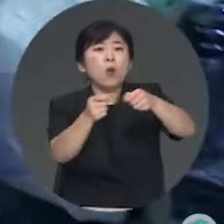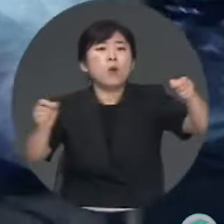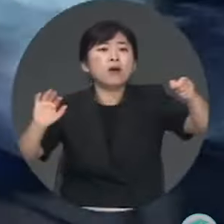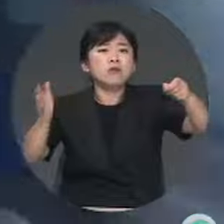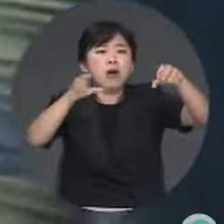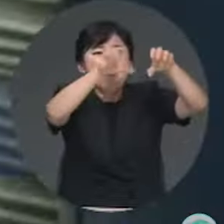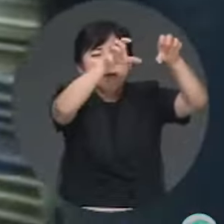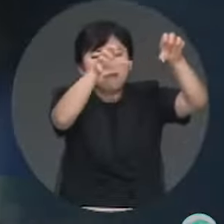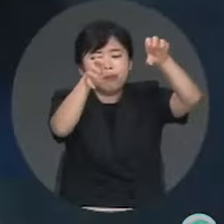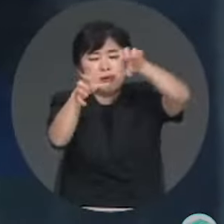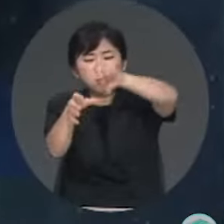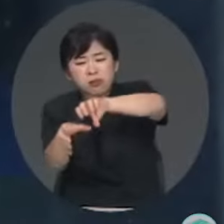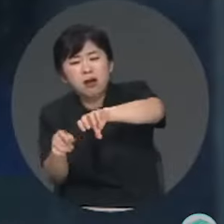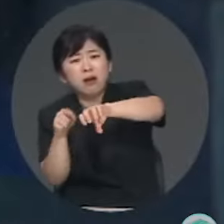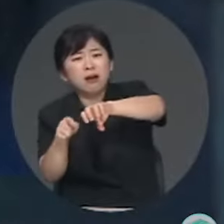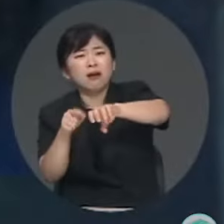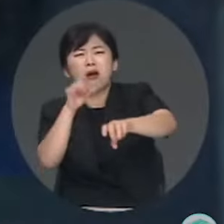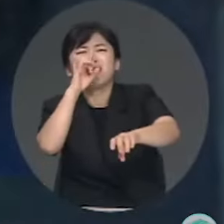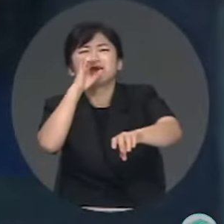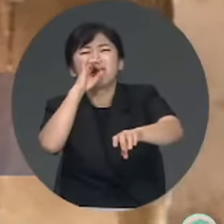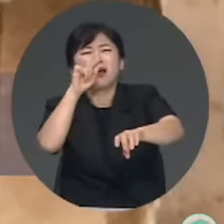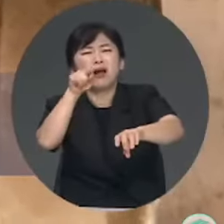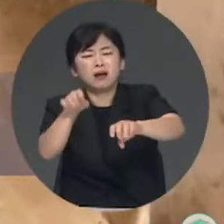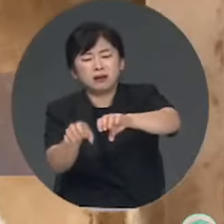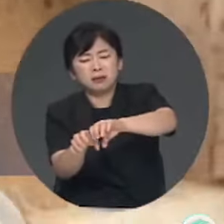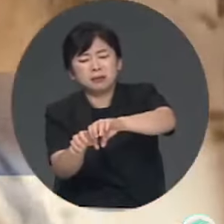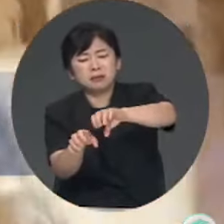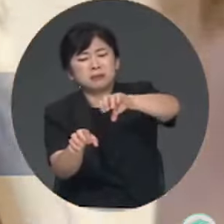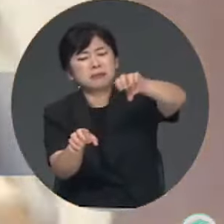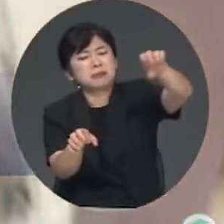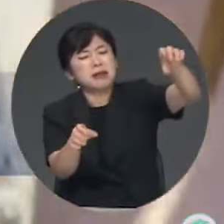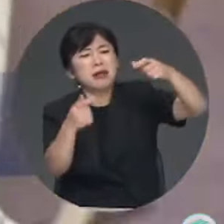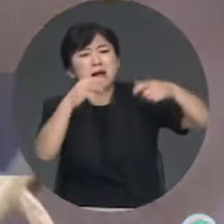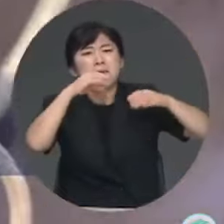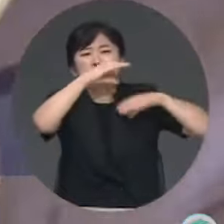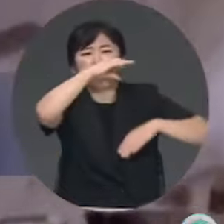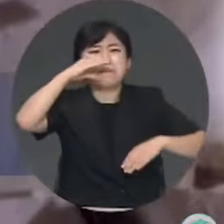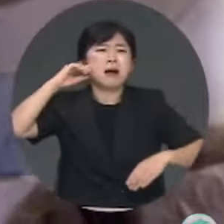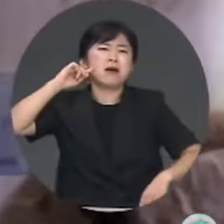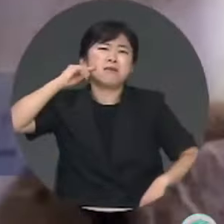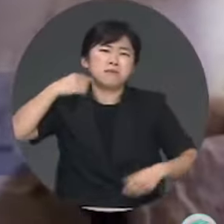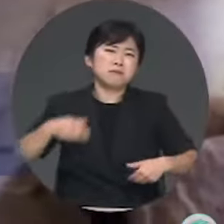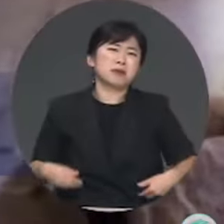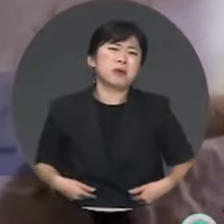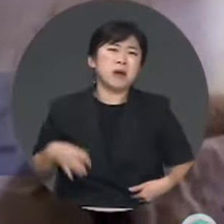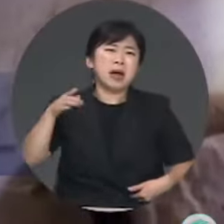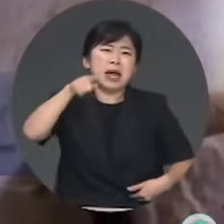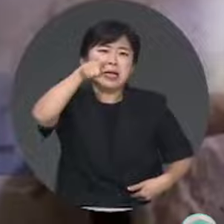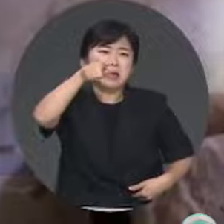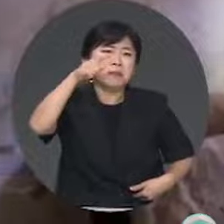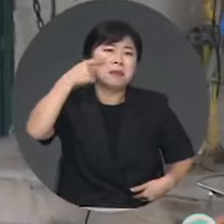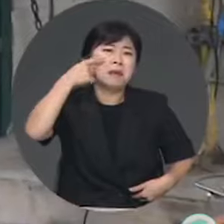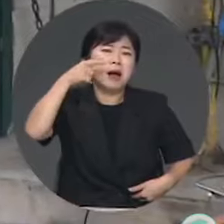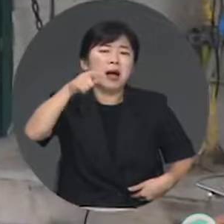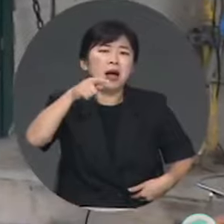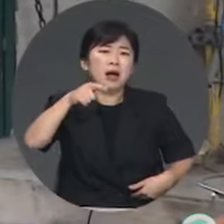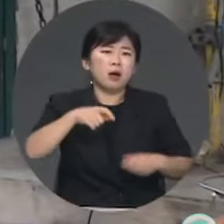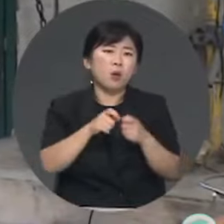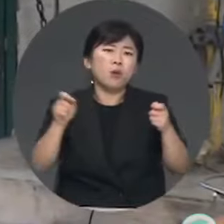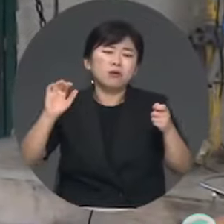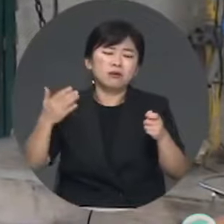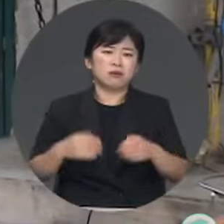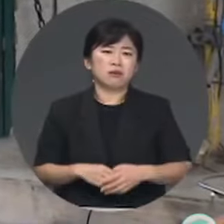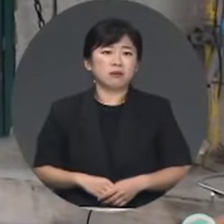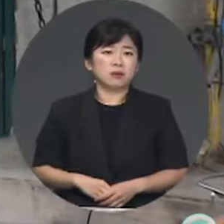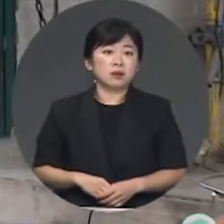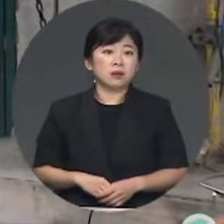여기 콘센트 여기에, 여기도 저런 여기 주름관이 끝까지 내려와가지고 이렇게 주름관을 잡아야 되고요. 불이